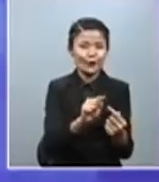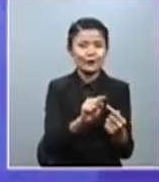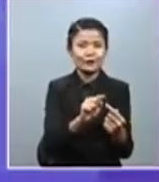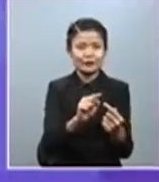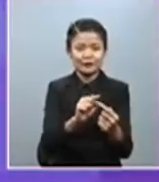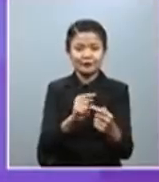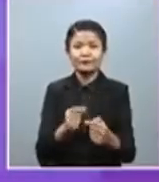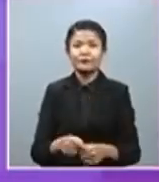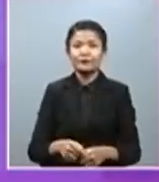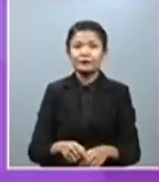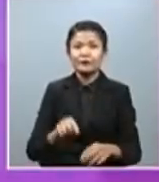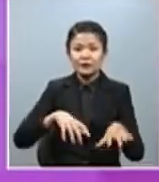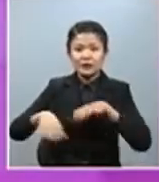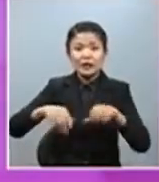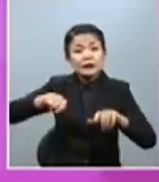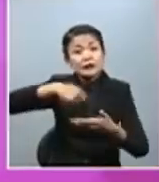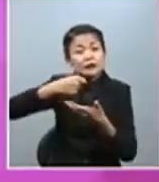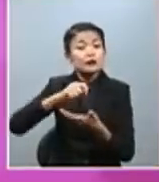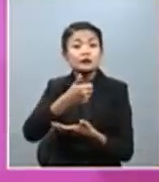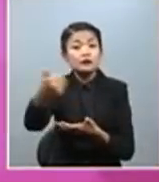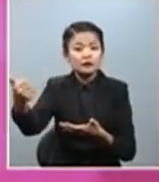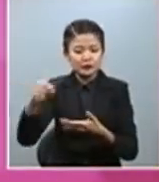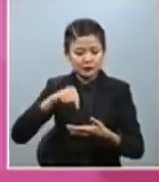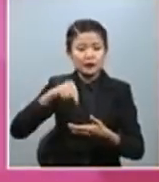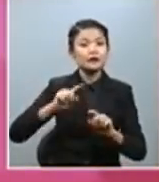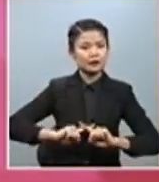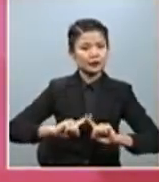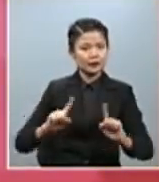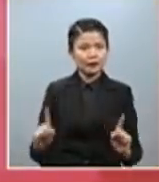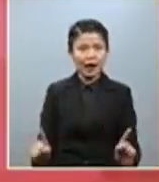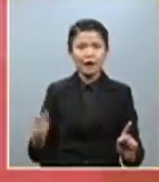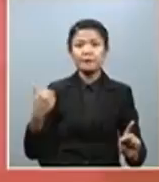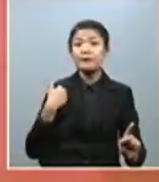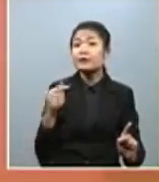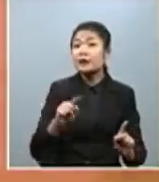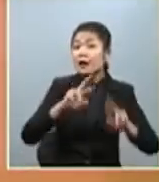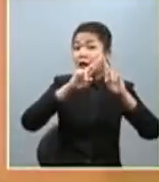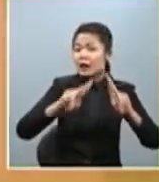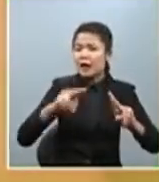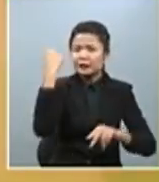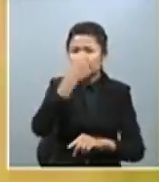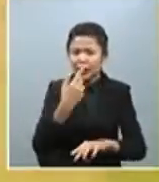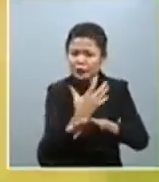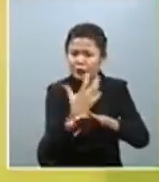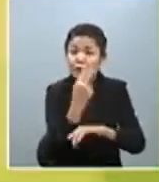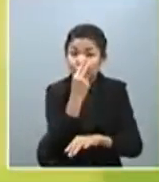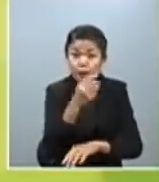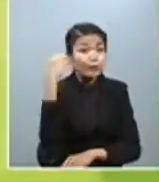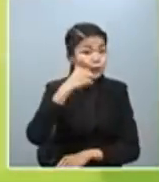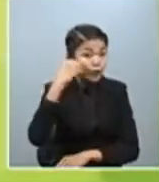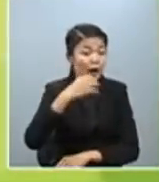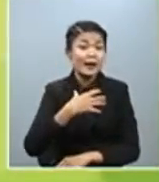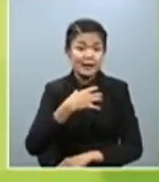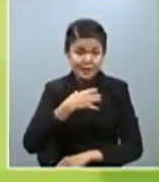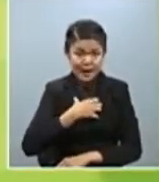ได้ที่แตกต่างจากเทศกาลอาหารอื่นๆเรามีเรื่องราวของเรสทอรองโซลูชั่น ครับ ท่านผู้ชมที่ดูรายการนี้อยู่เกิดอยากท